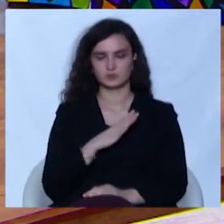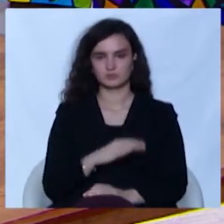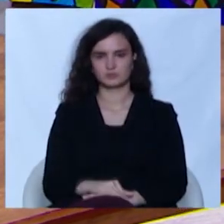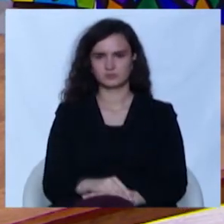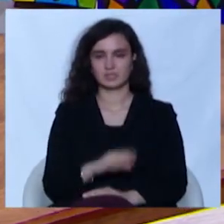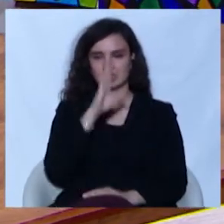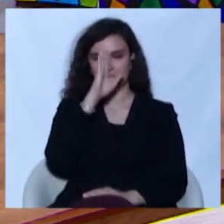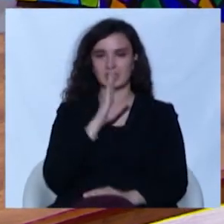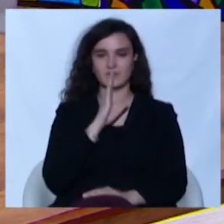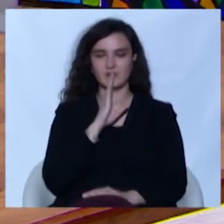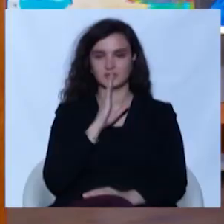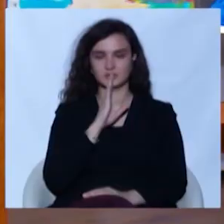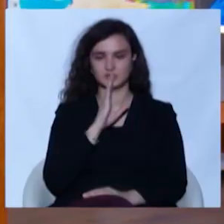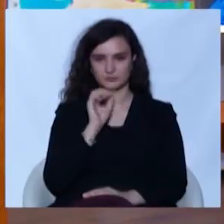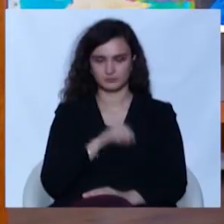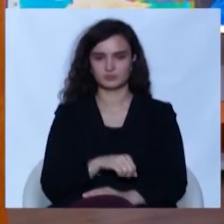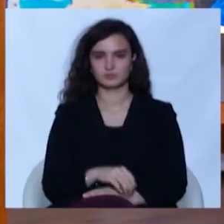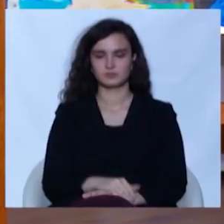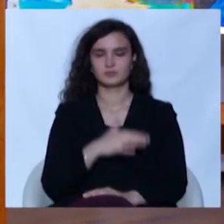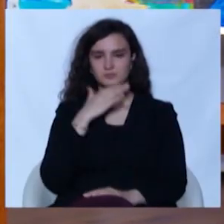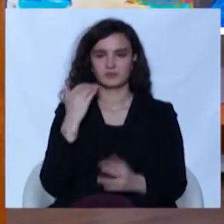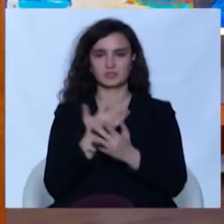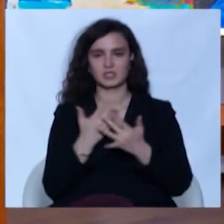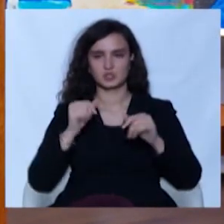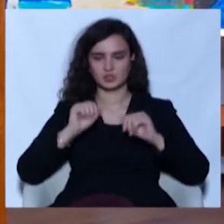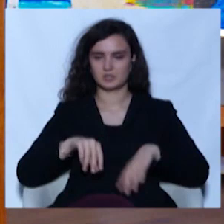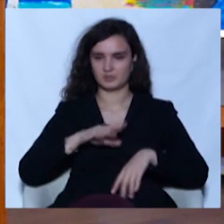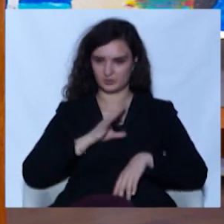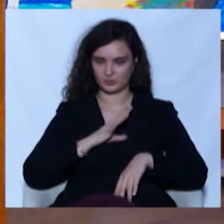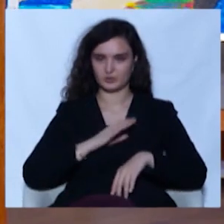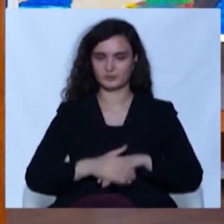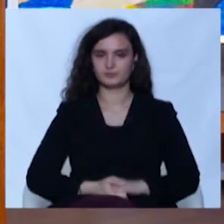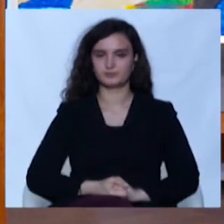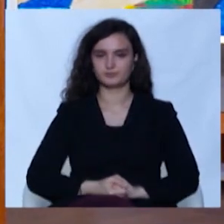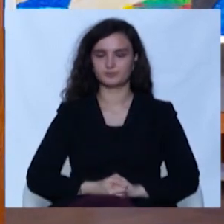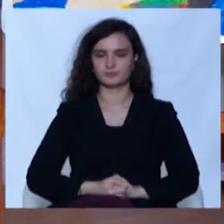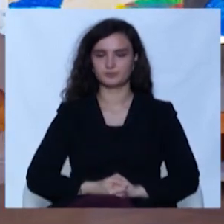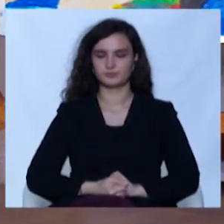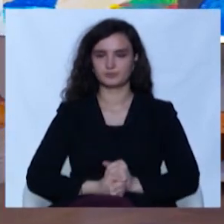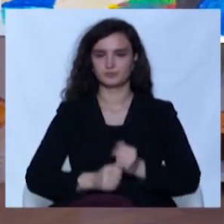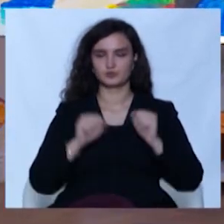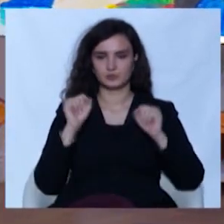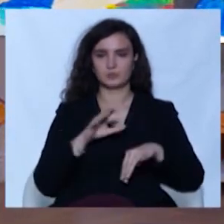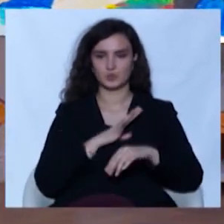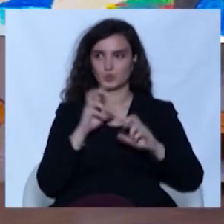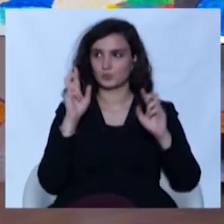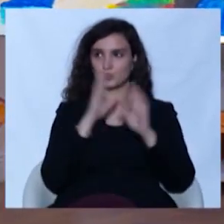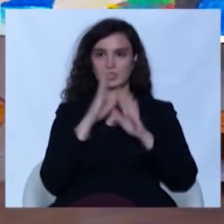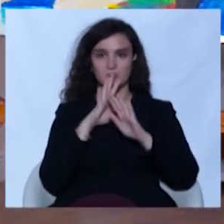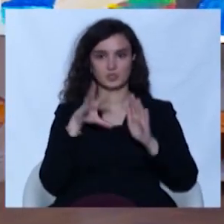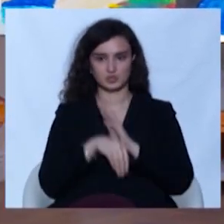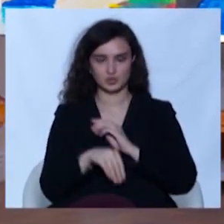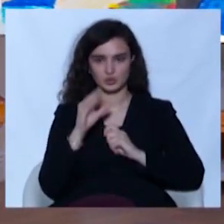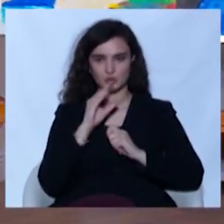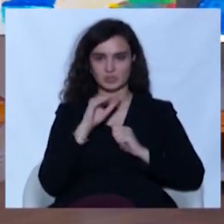ნახევრად პროფილში, ანუ 3/4-ში, ბევრნაირი შეიძლება იყოს. Შეიძლება იყოს ბუნებაში,